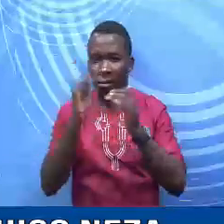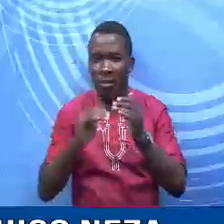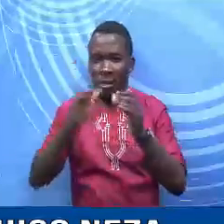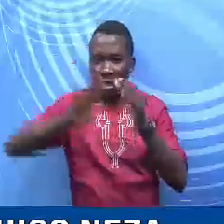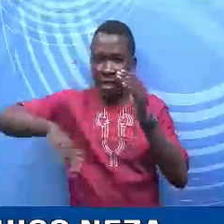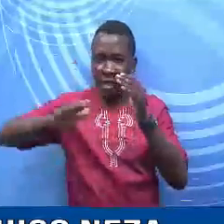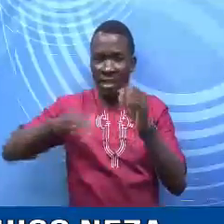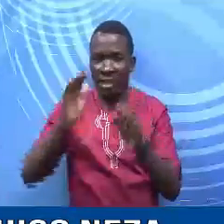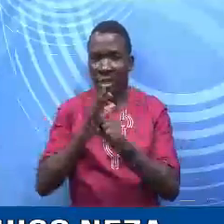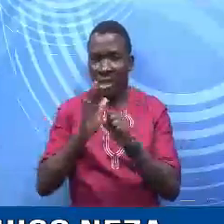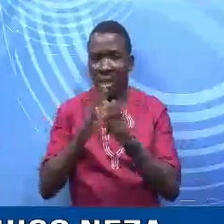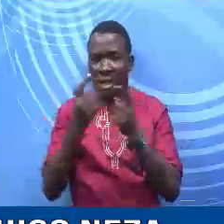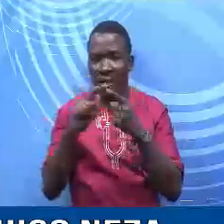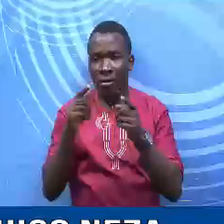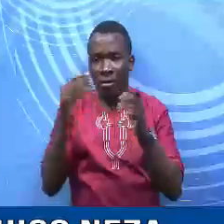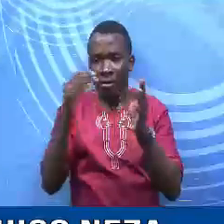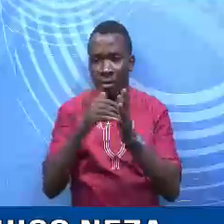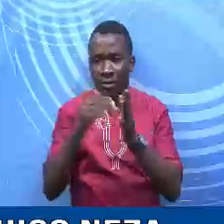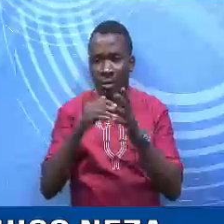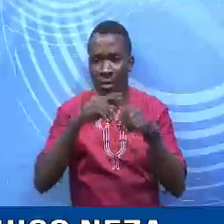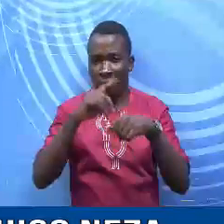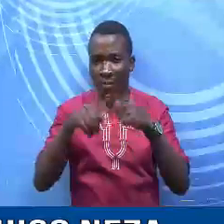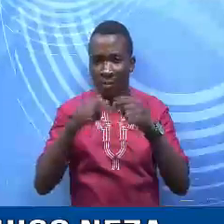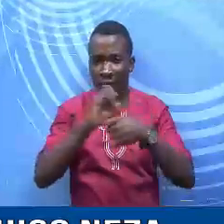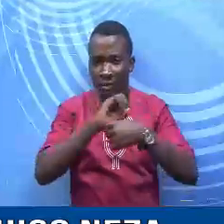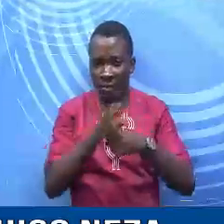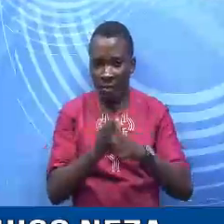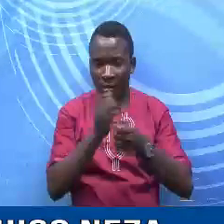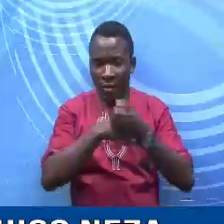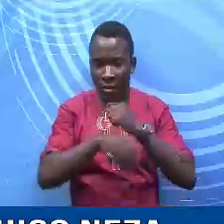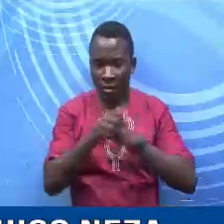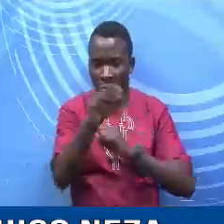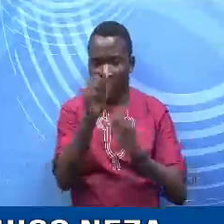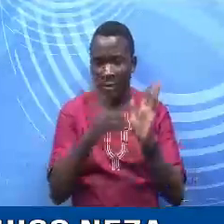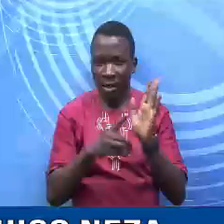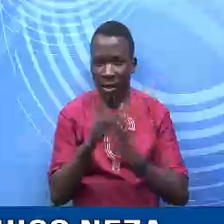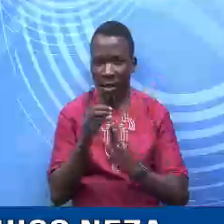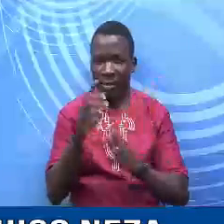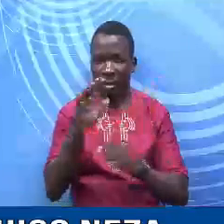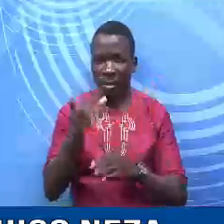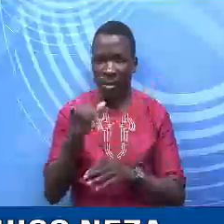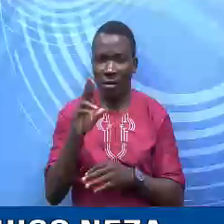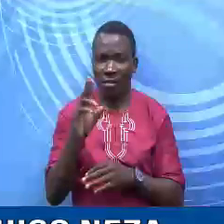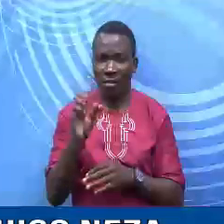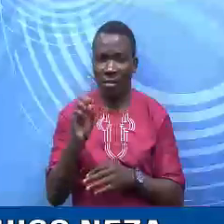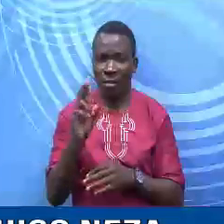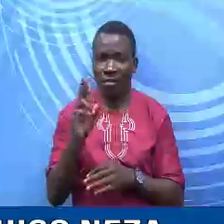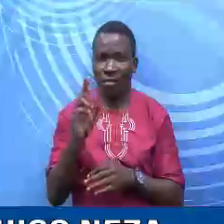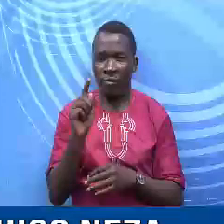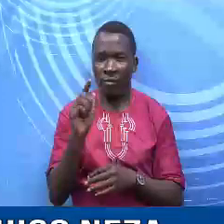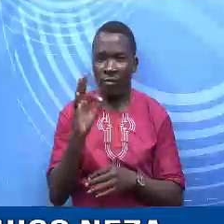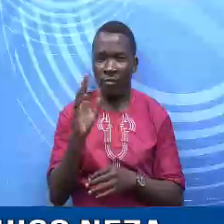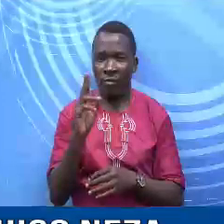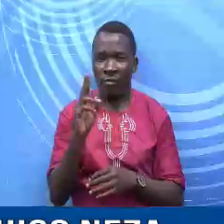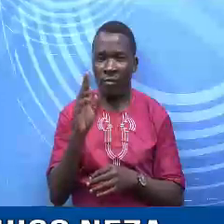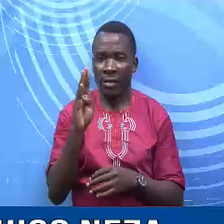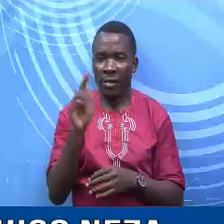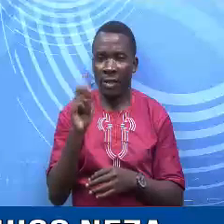cya COVID gikomeje gukoma mu nkokora bimwe mu bikorwa byabo by'iterambere. Yusufu ubona bagenda, BTN mu karere ka Ngoma.